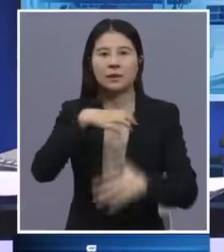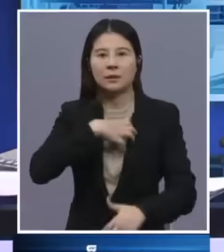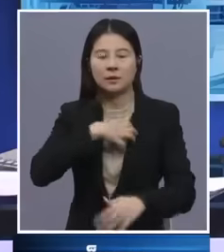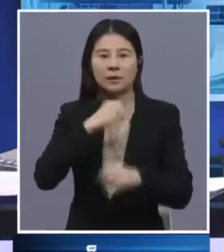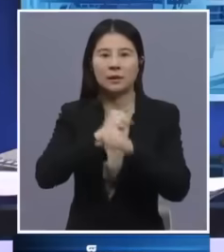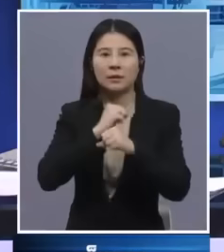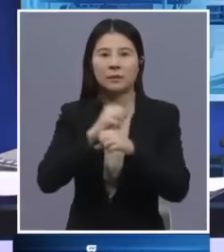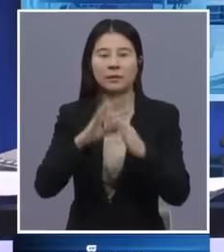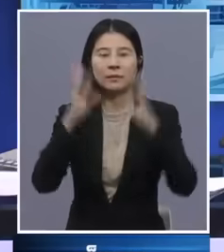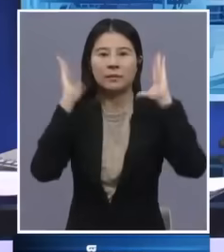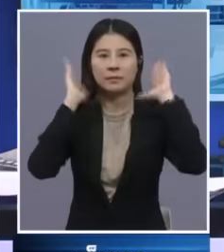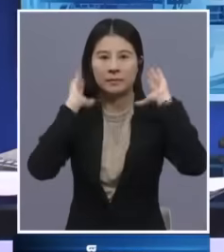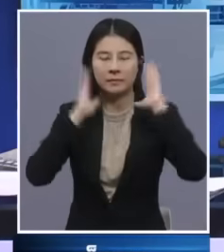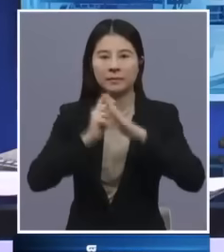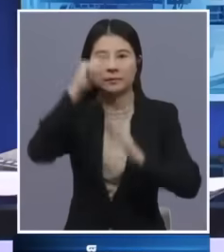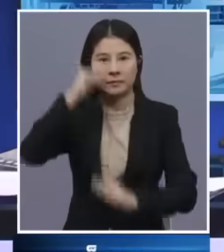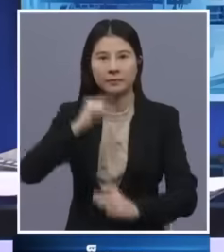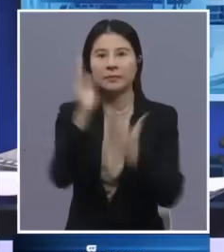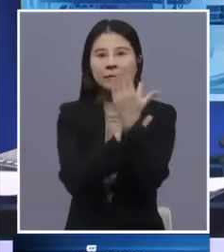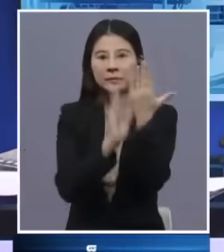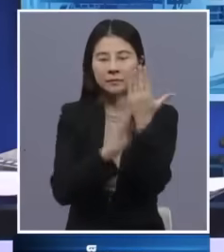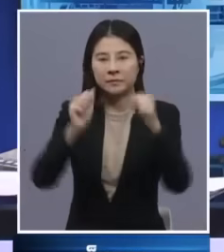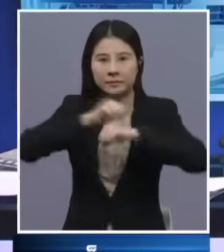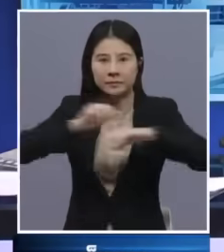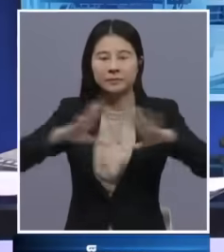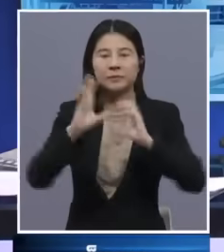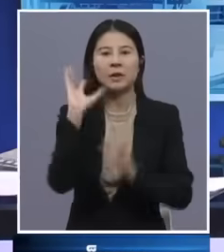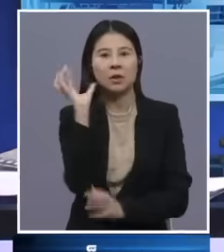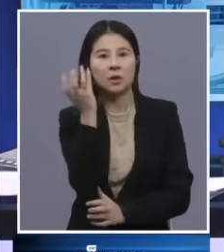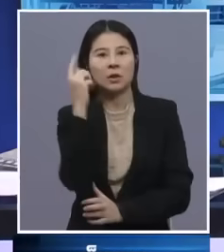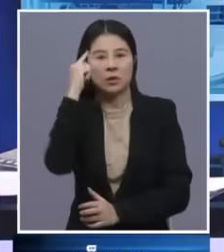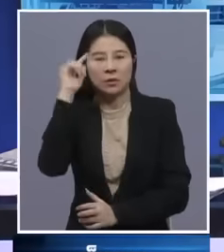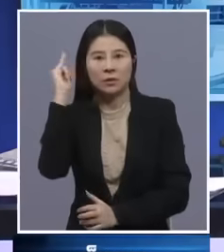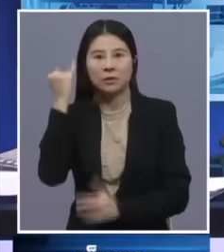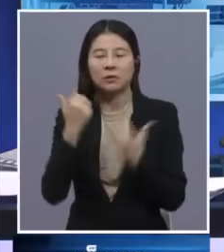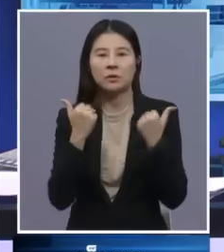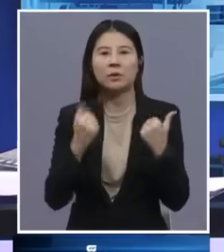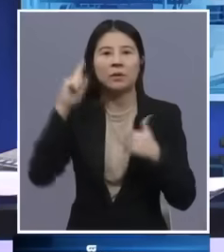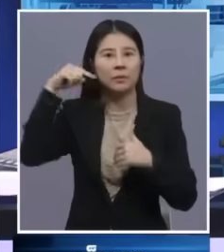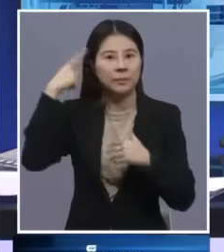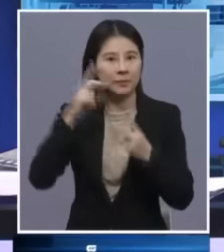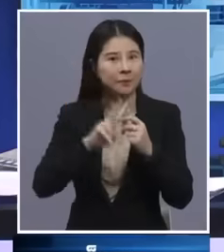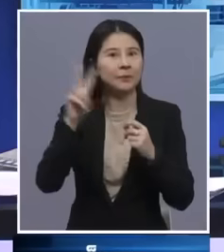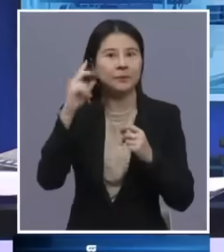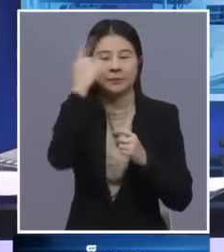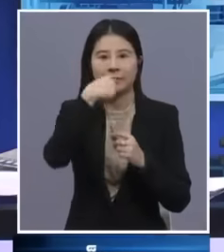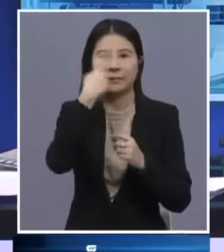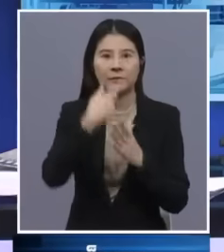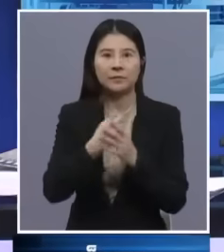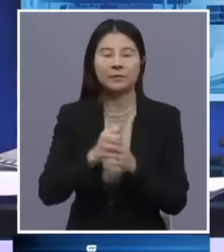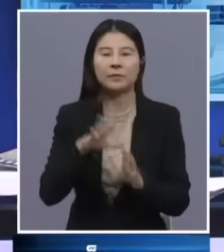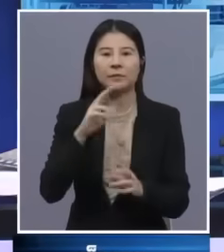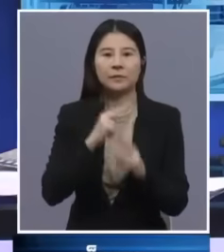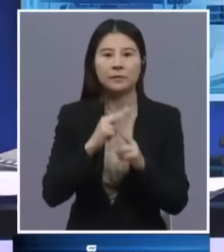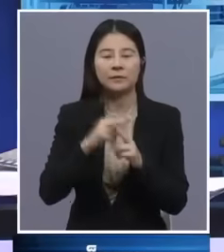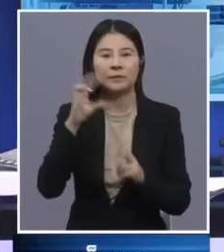อฟต์พาวเวอร ์ ผู้หญิงคนแรกผู้หญิงคนที่2เห็นว่าตอนนี้มาดับเดีย ค ุณวัฒนยาบุญนาคก็ขึ้นเทรนด์นะฮะ